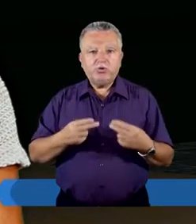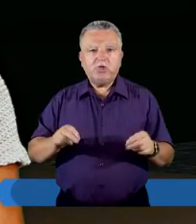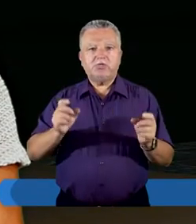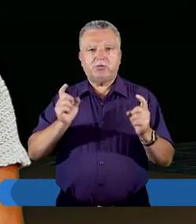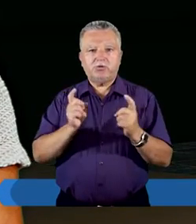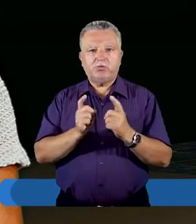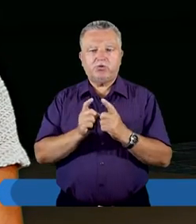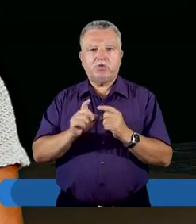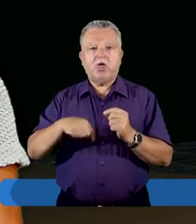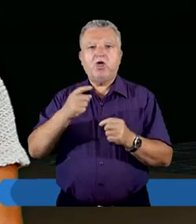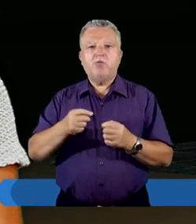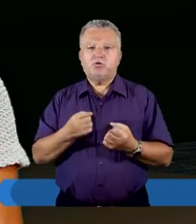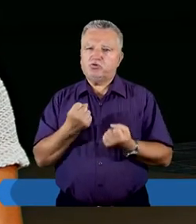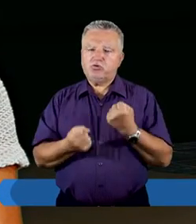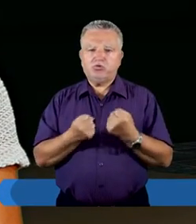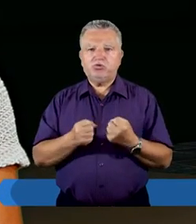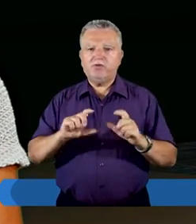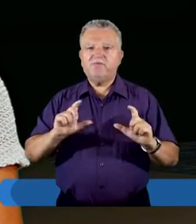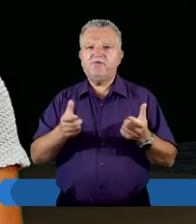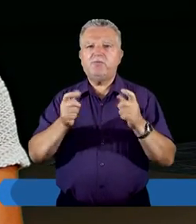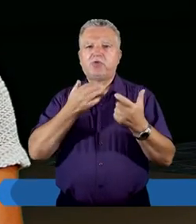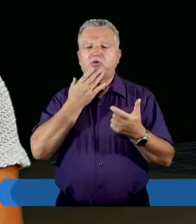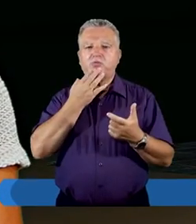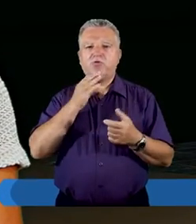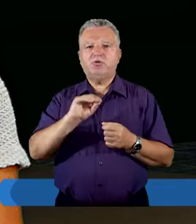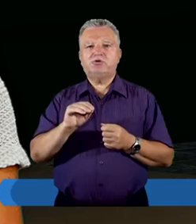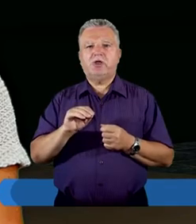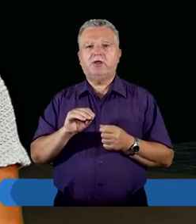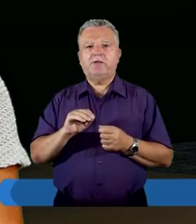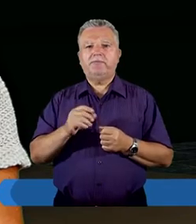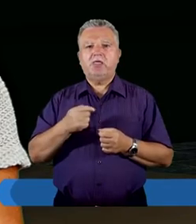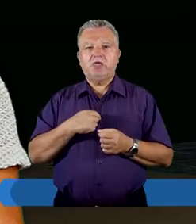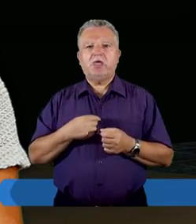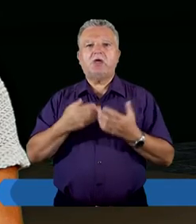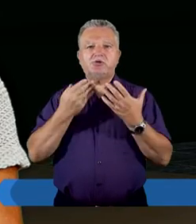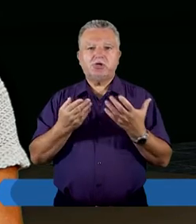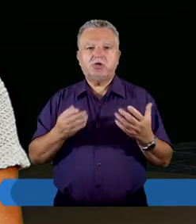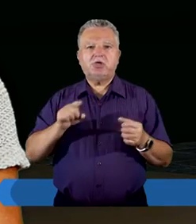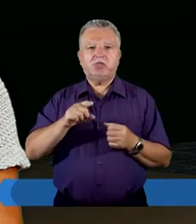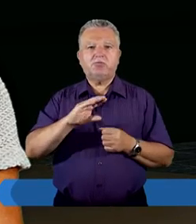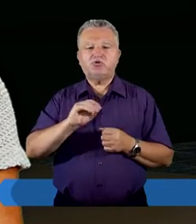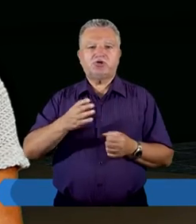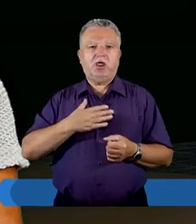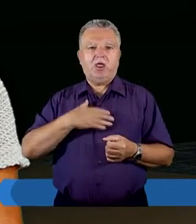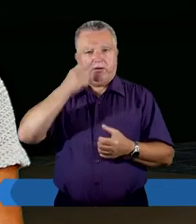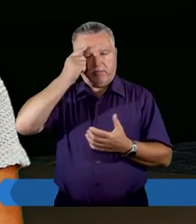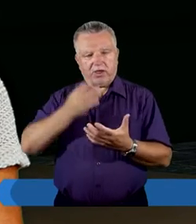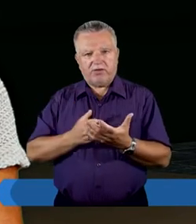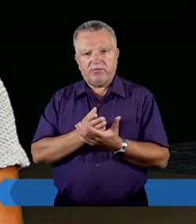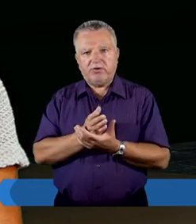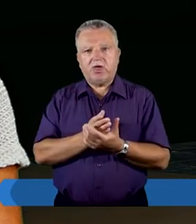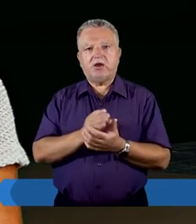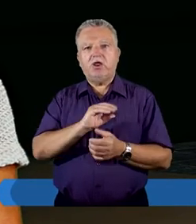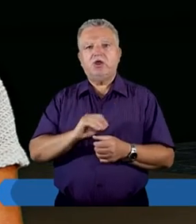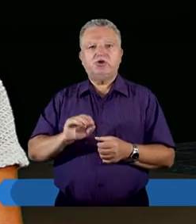spotykam po ciężkim wypadku, ona mówi, że ja dzięki temu, że mam wiarę, że